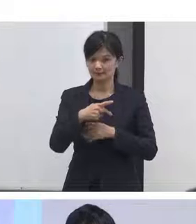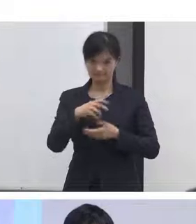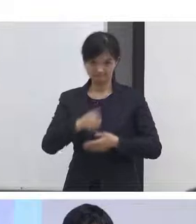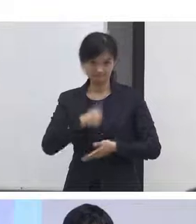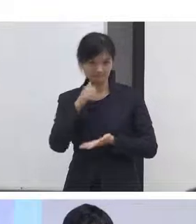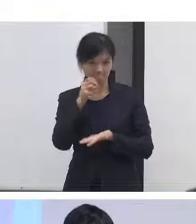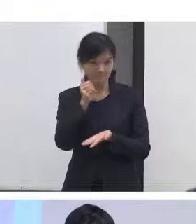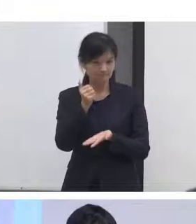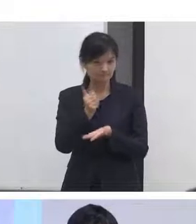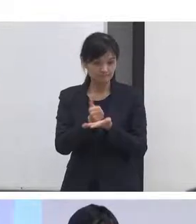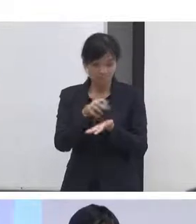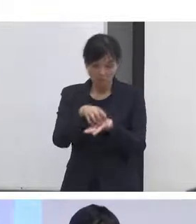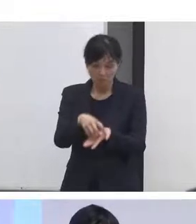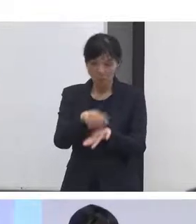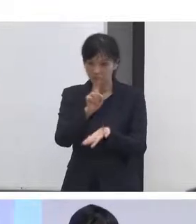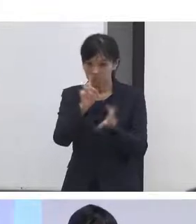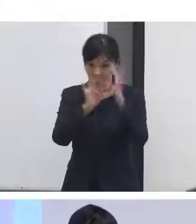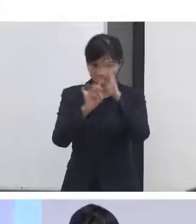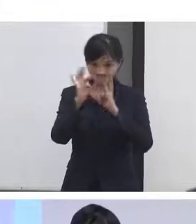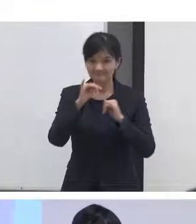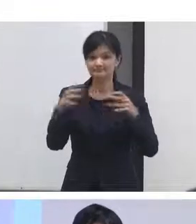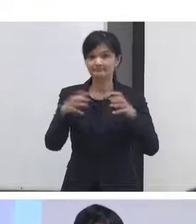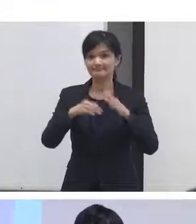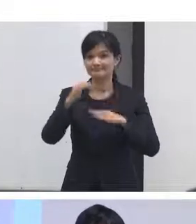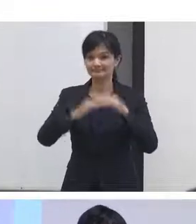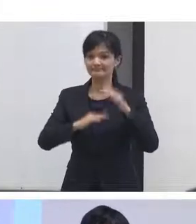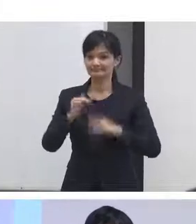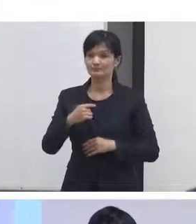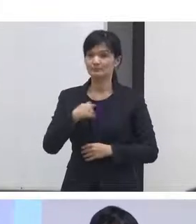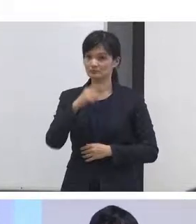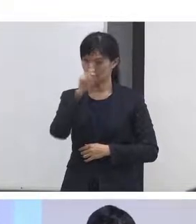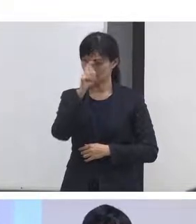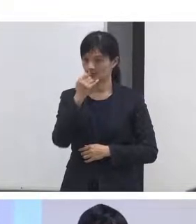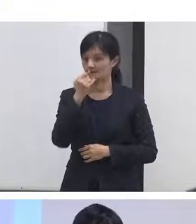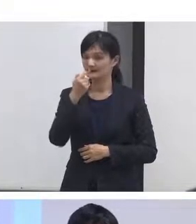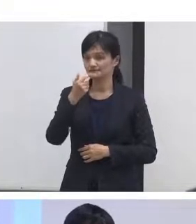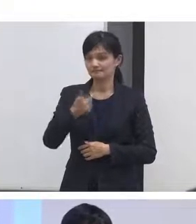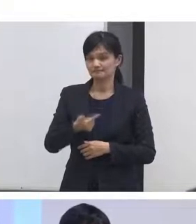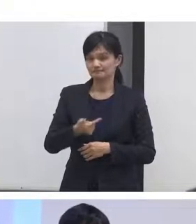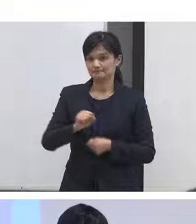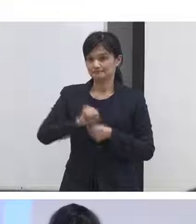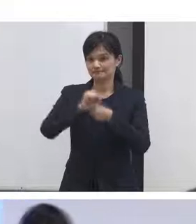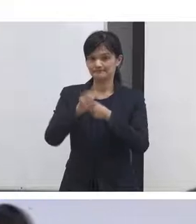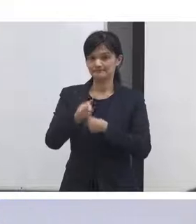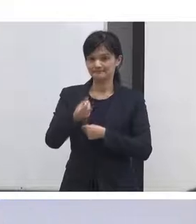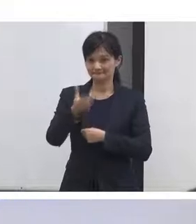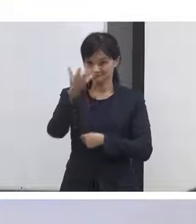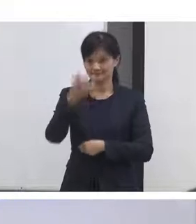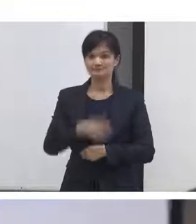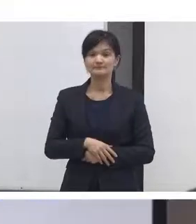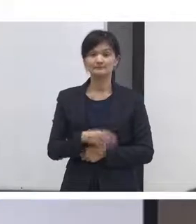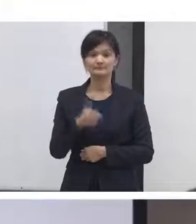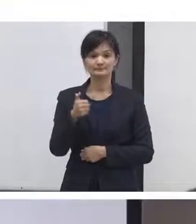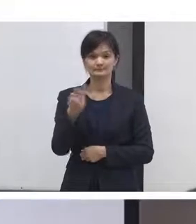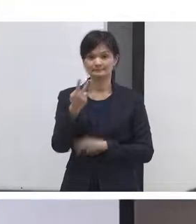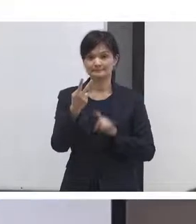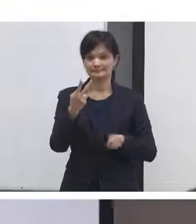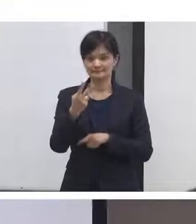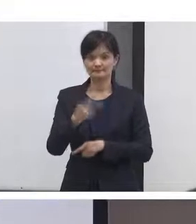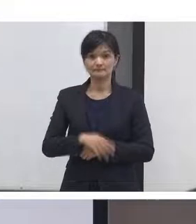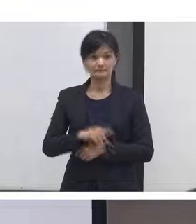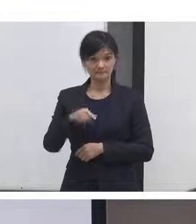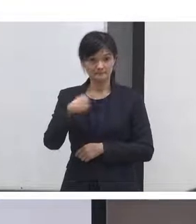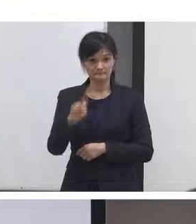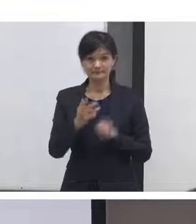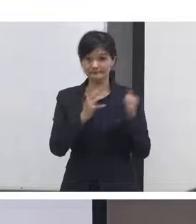期待就是在 GNV 社群也能够产生出这样子好的科技出来。 好，那谢谢两位的分享。那接下来的题目应该